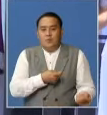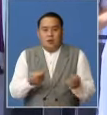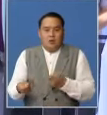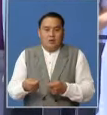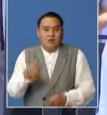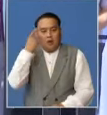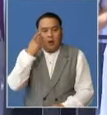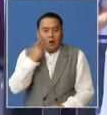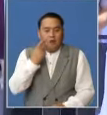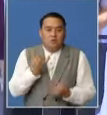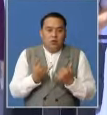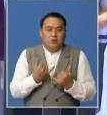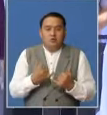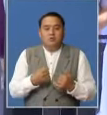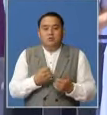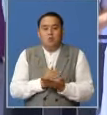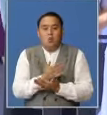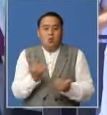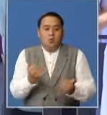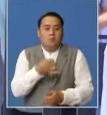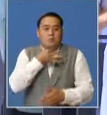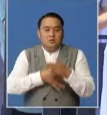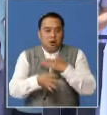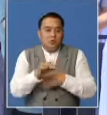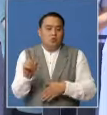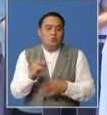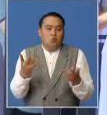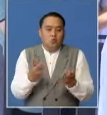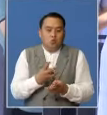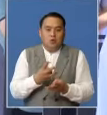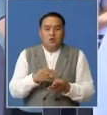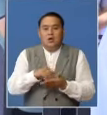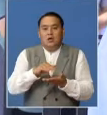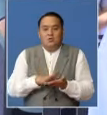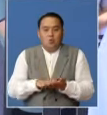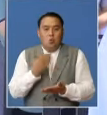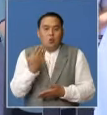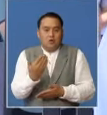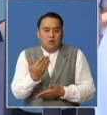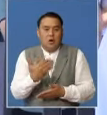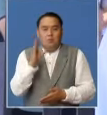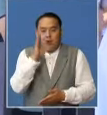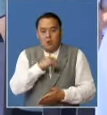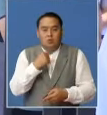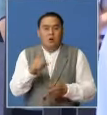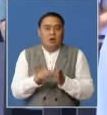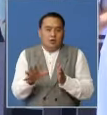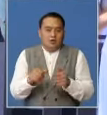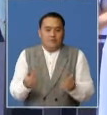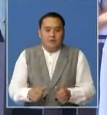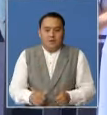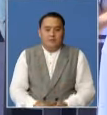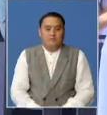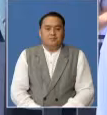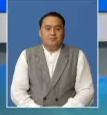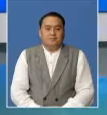поселка Балпахпи. Вот мне специалисты сферы медицины подсказали, что мне нужно пройти регистрацию у них, и это я могу сделать в электронном формате.